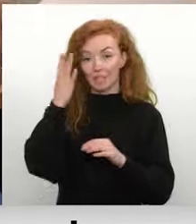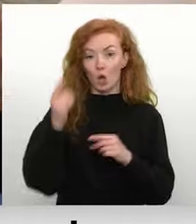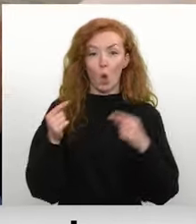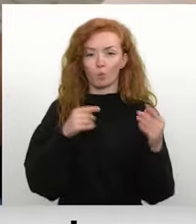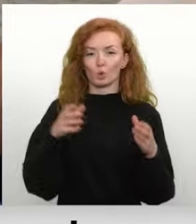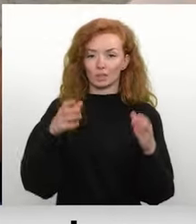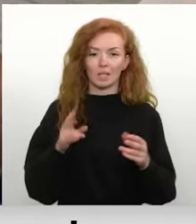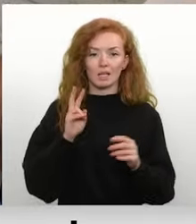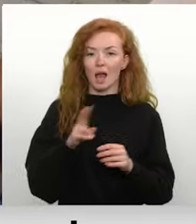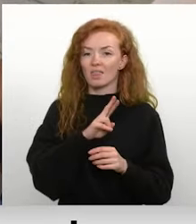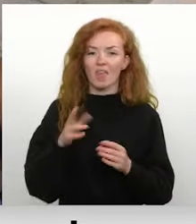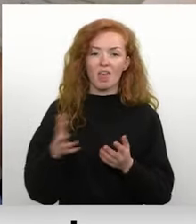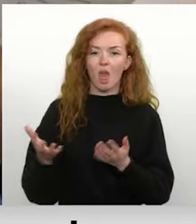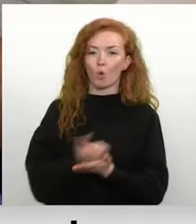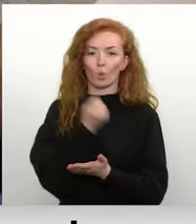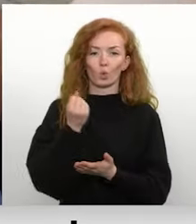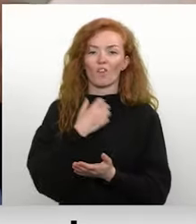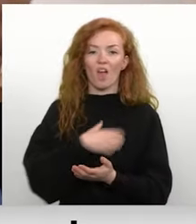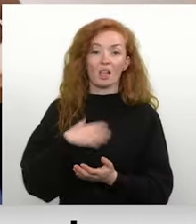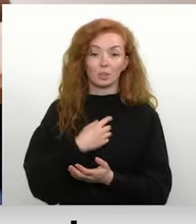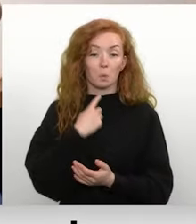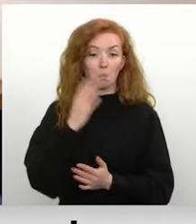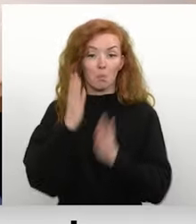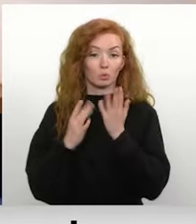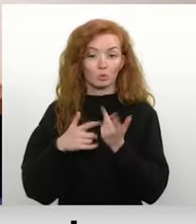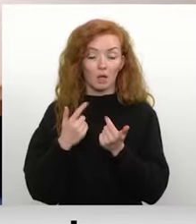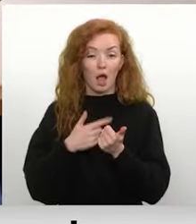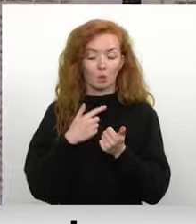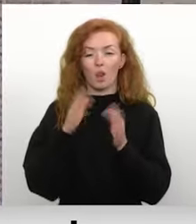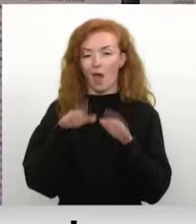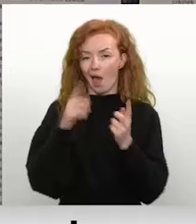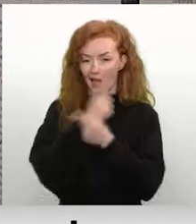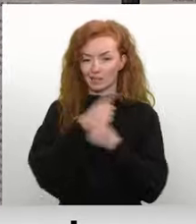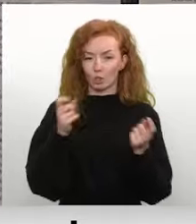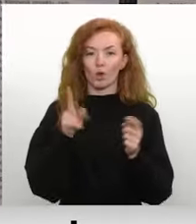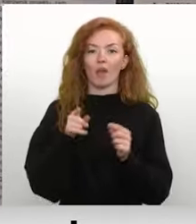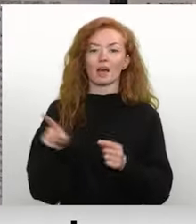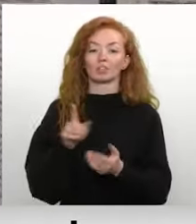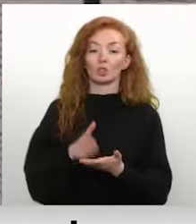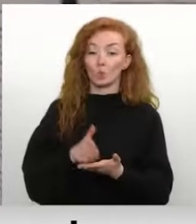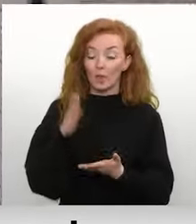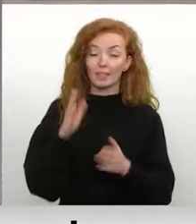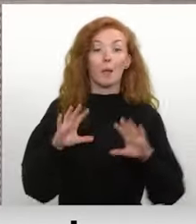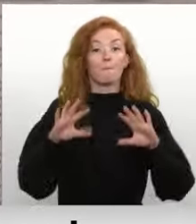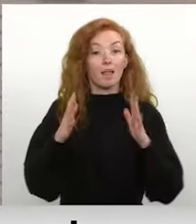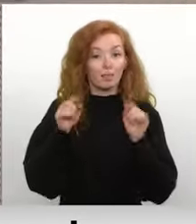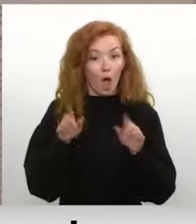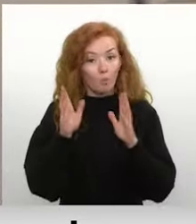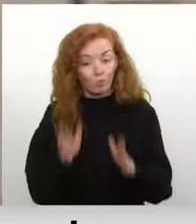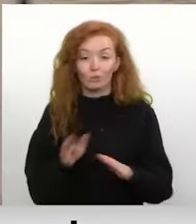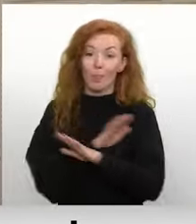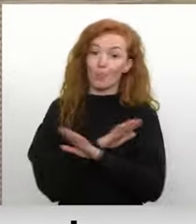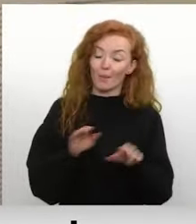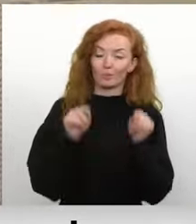referendums nesavāks vajadzīgo balsu skaitu, lai atzītu, ka tas vispār ir noticis. Bet vai tā būs vai nebūs, to